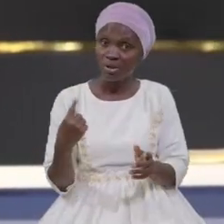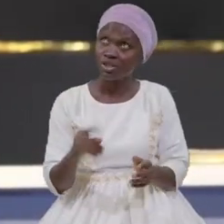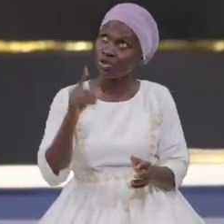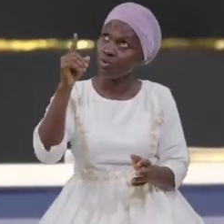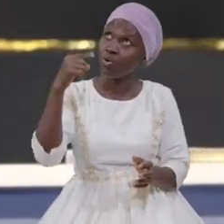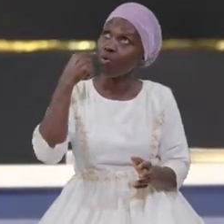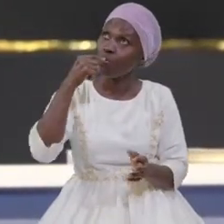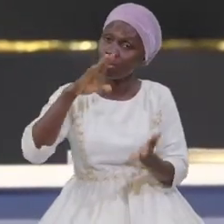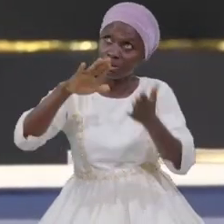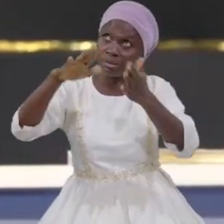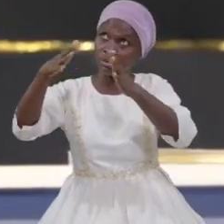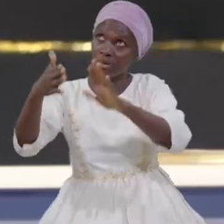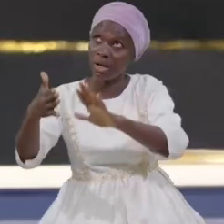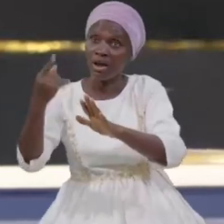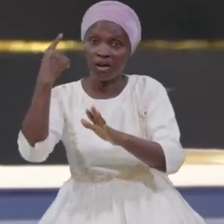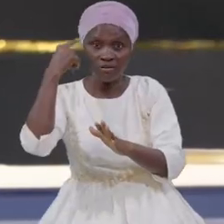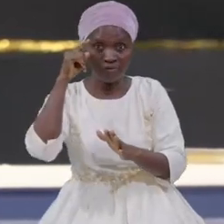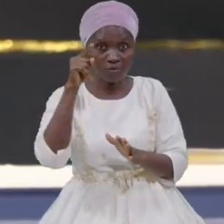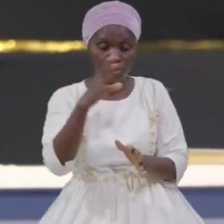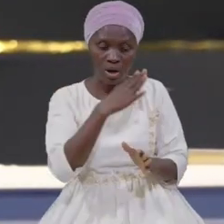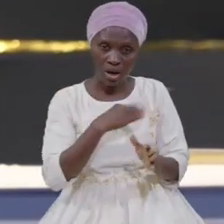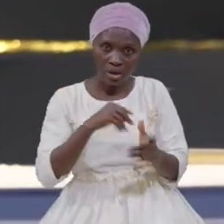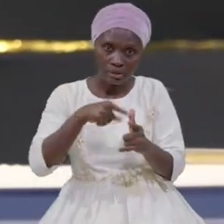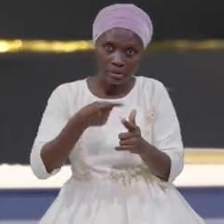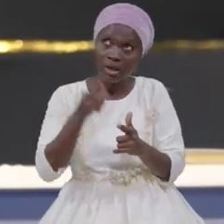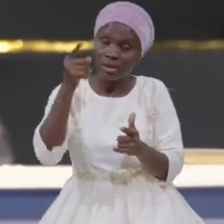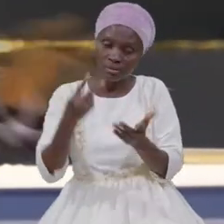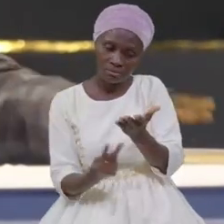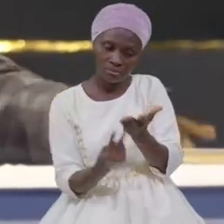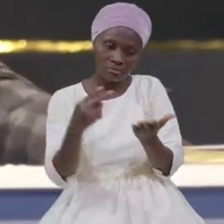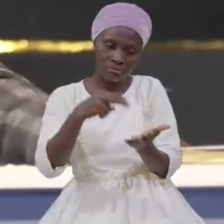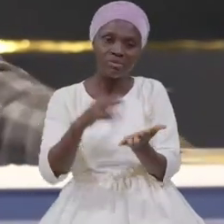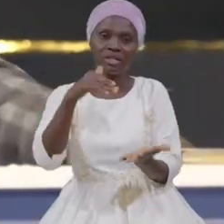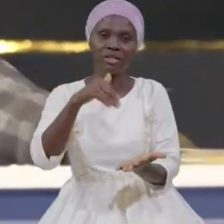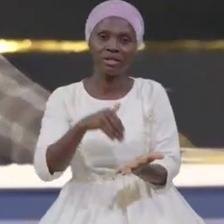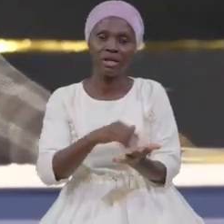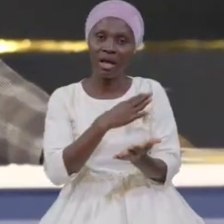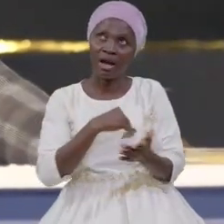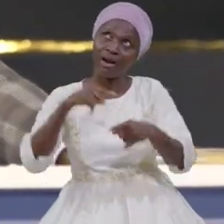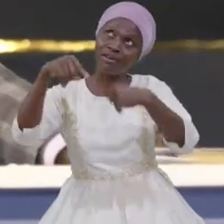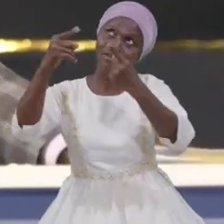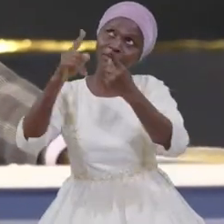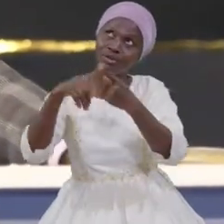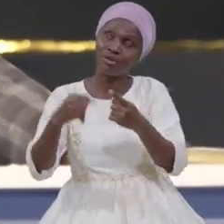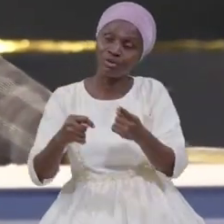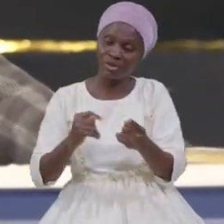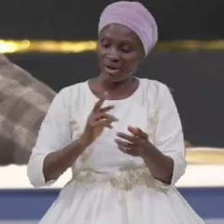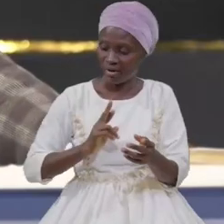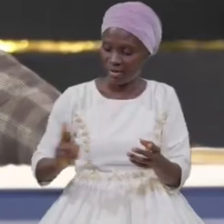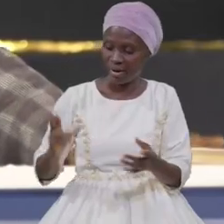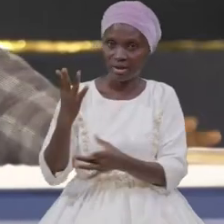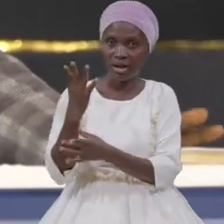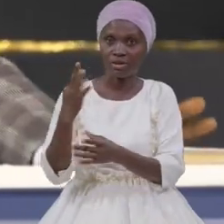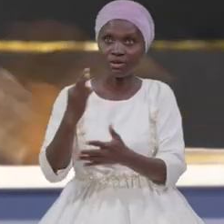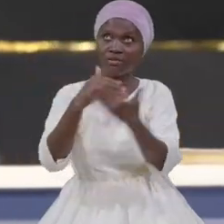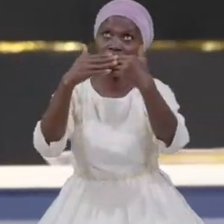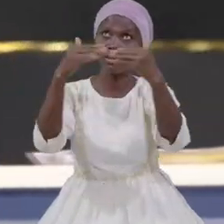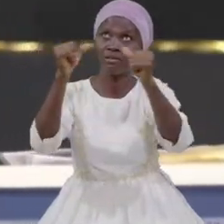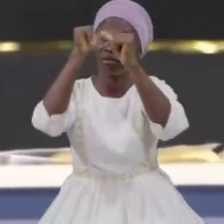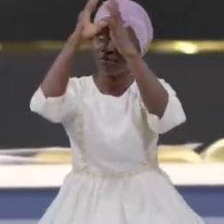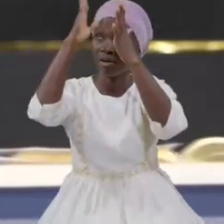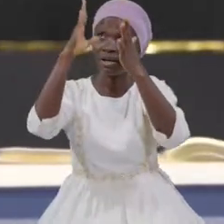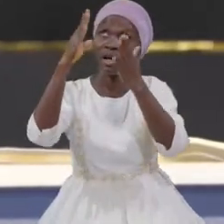toi, et il est ressuscité encore, et il est maintenant assis à la droite du Père Céleste, intercédant